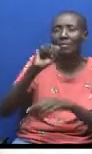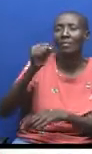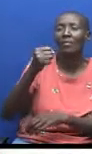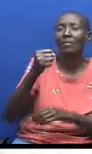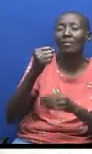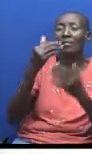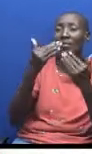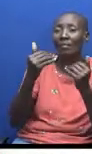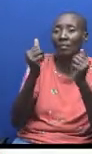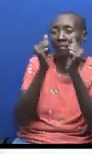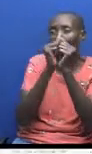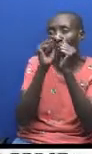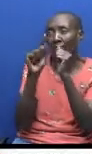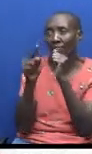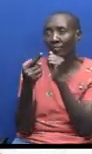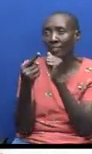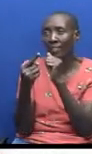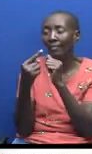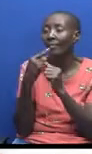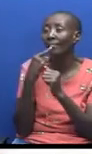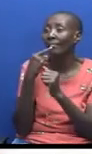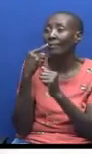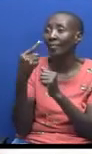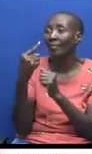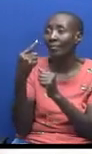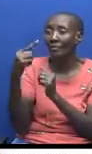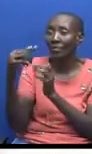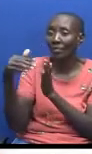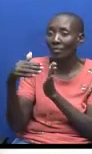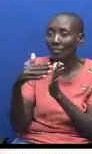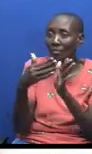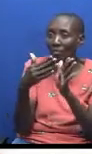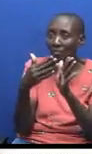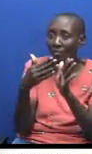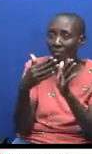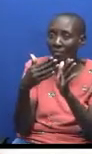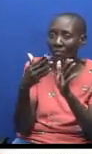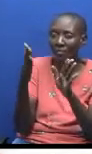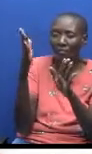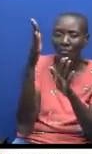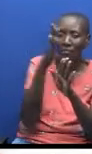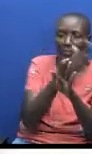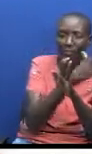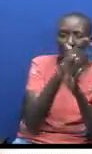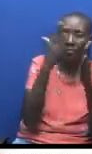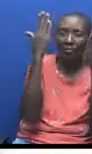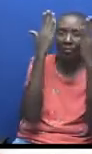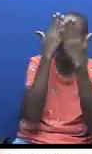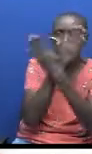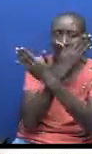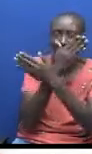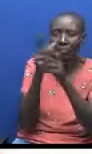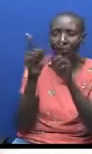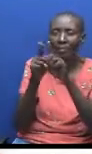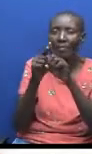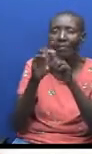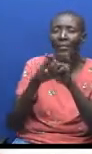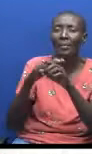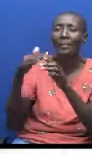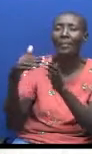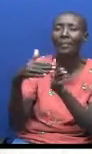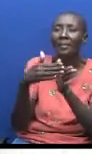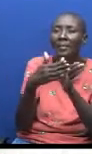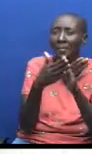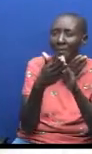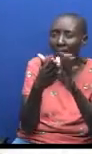hivi. Kuna njia moja ya kuondoa giza na kuondoa barabara mbaya na